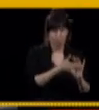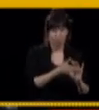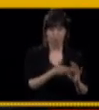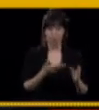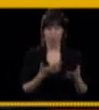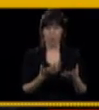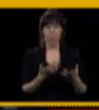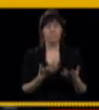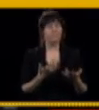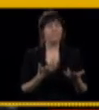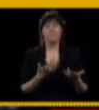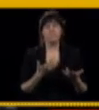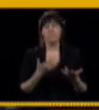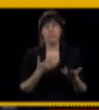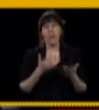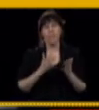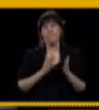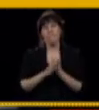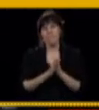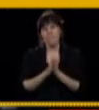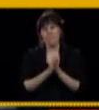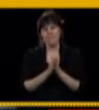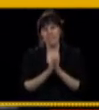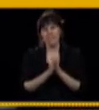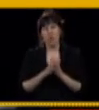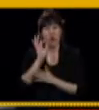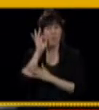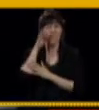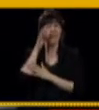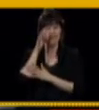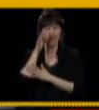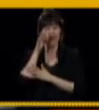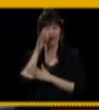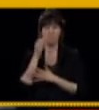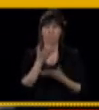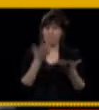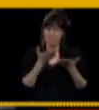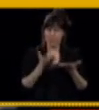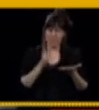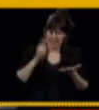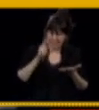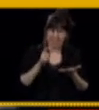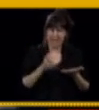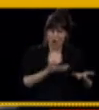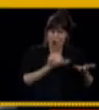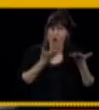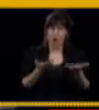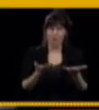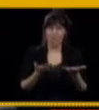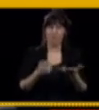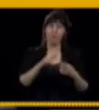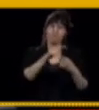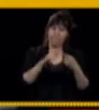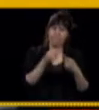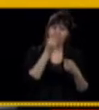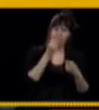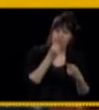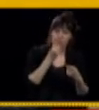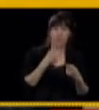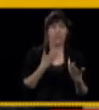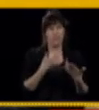générale on parle de bénévolat pour donner des services essentiels comme de n'aurait tout le monde donc